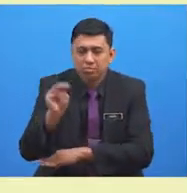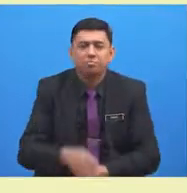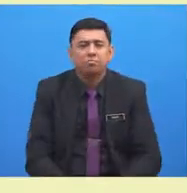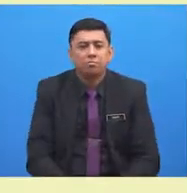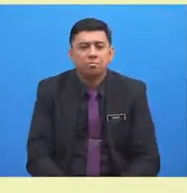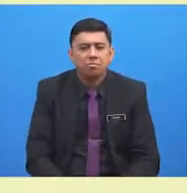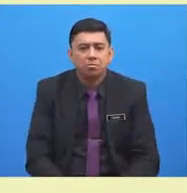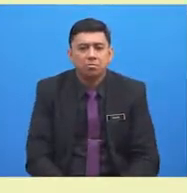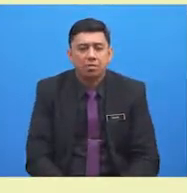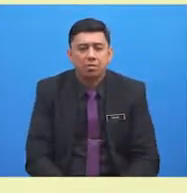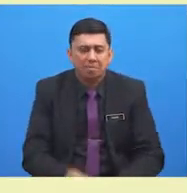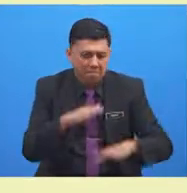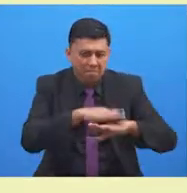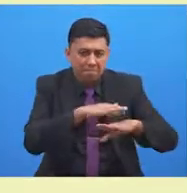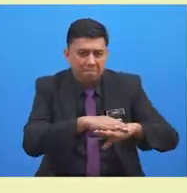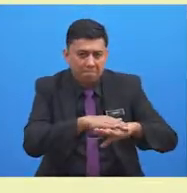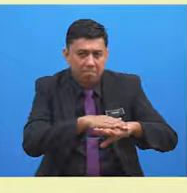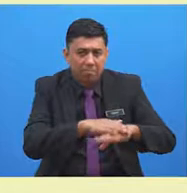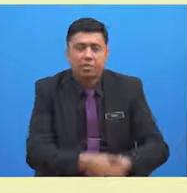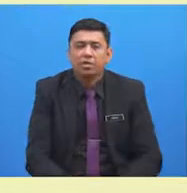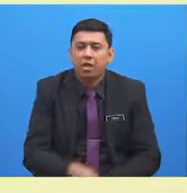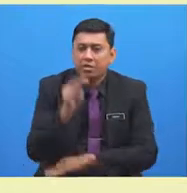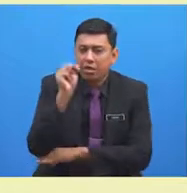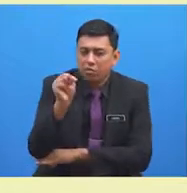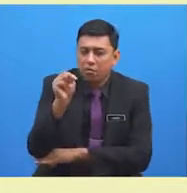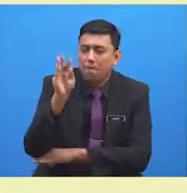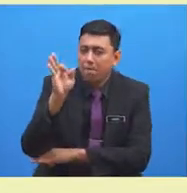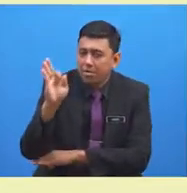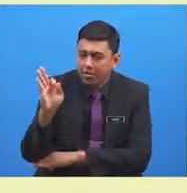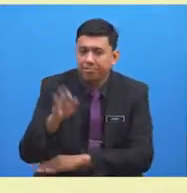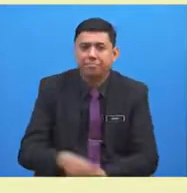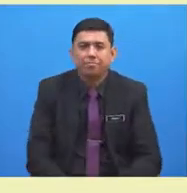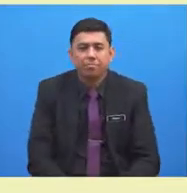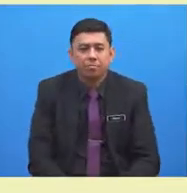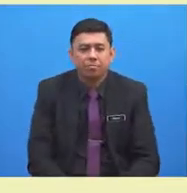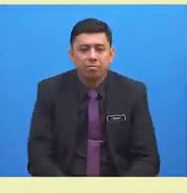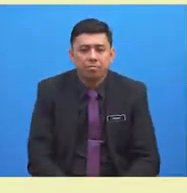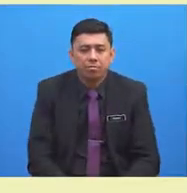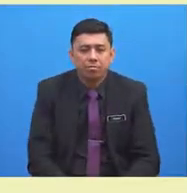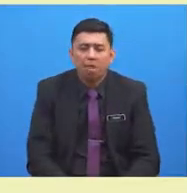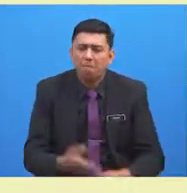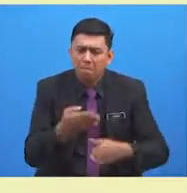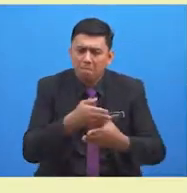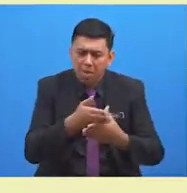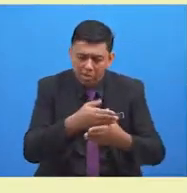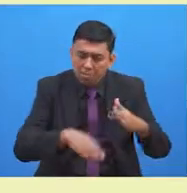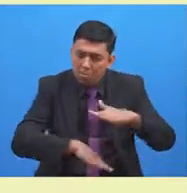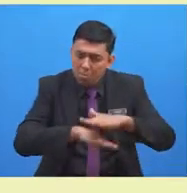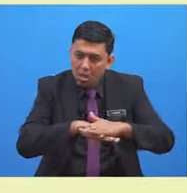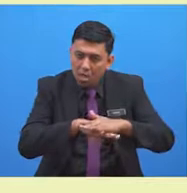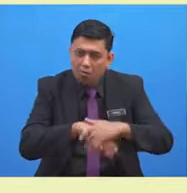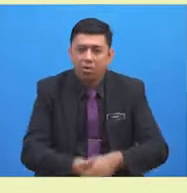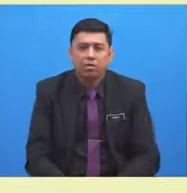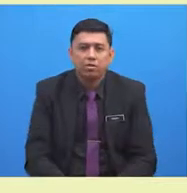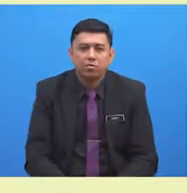atas pharynx dikenali sebagai nasopharynx. Manakala, bahagian paling bawah pharynx